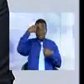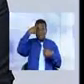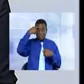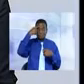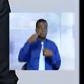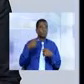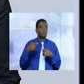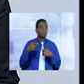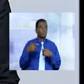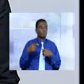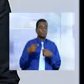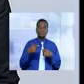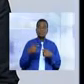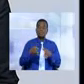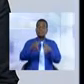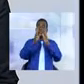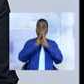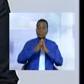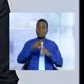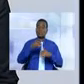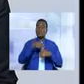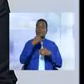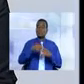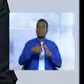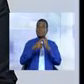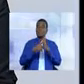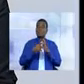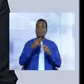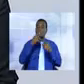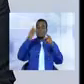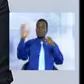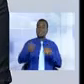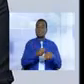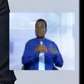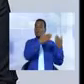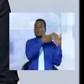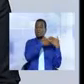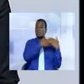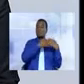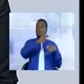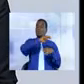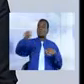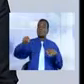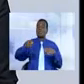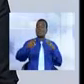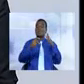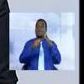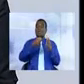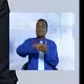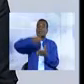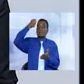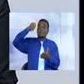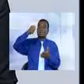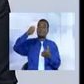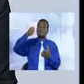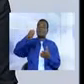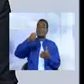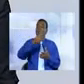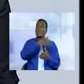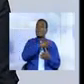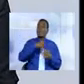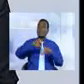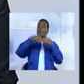été retenus. Les réclamations vont nous remonter. Ils seront prises en charge au niveau du Trésor, au niveau de l'agent judiciaire du Trésor.